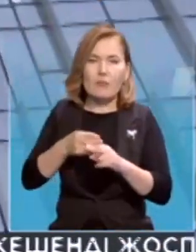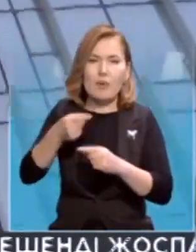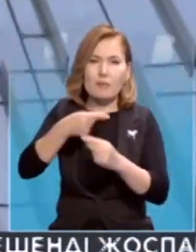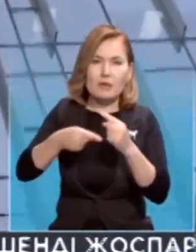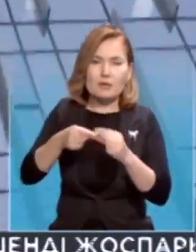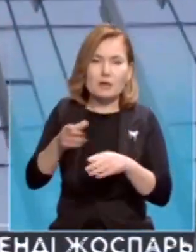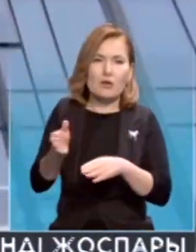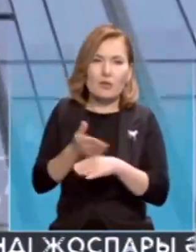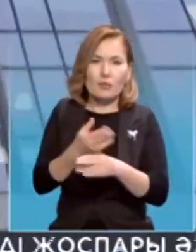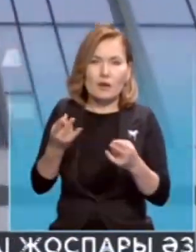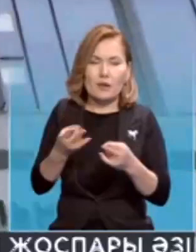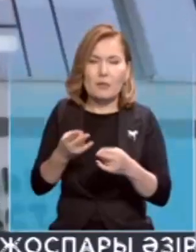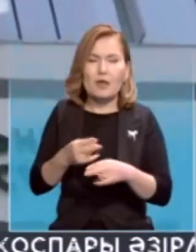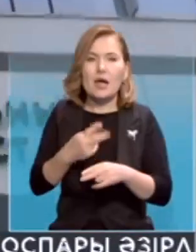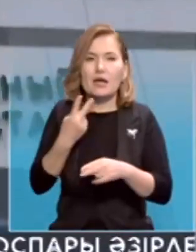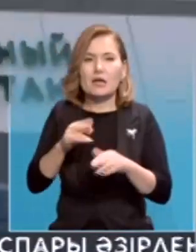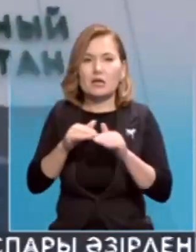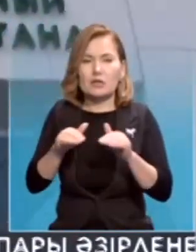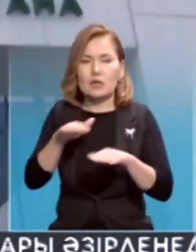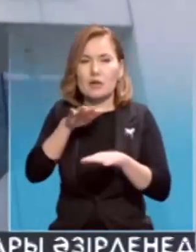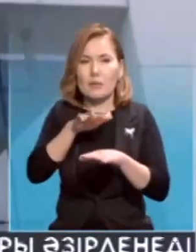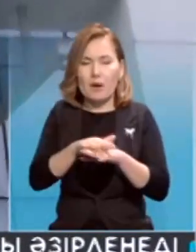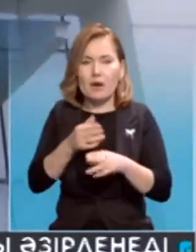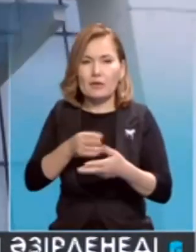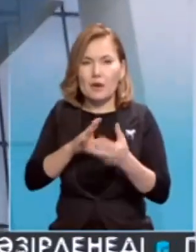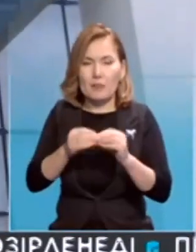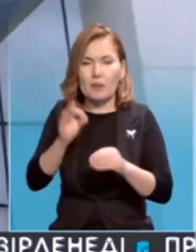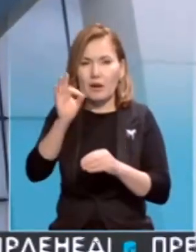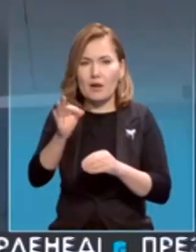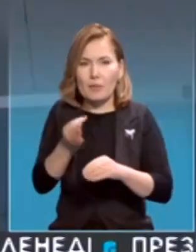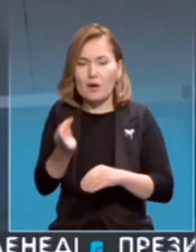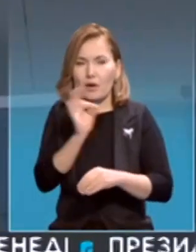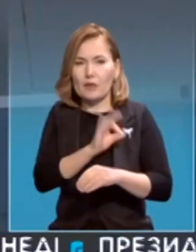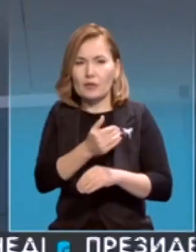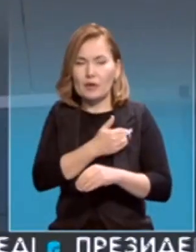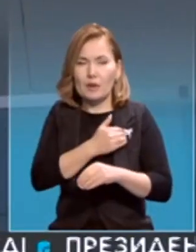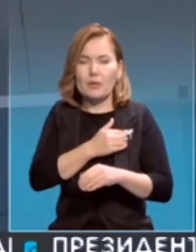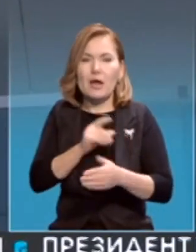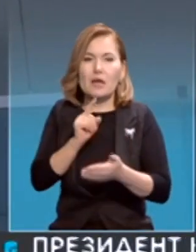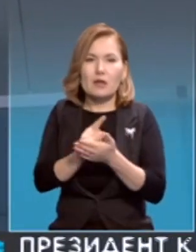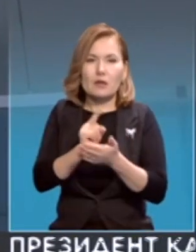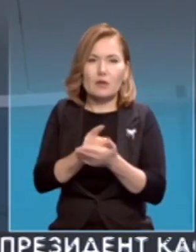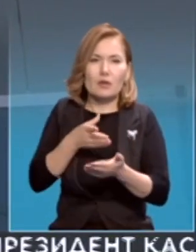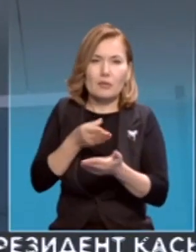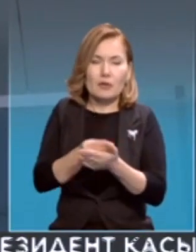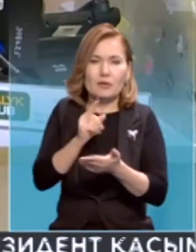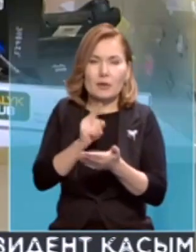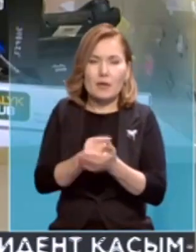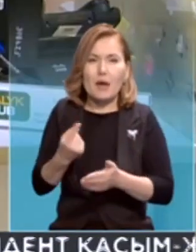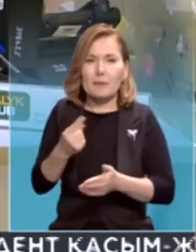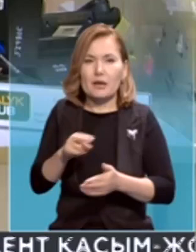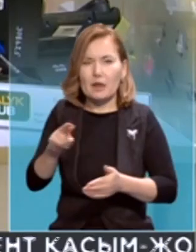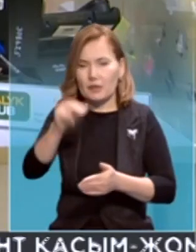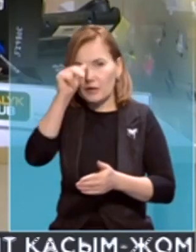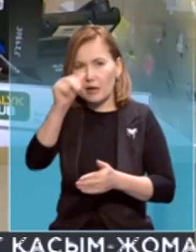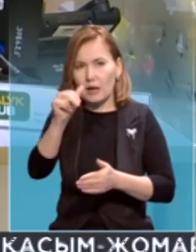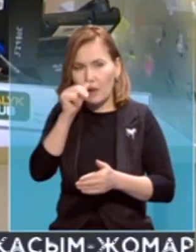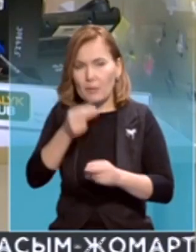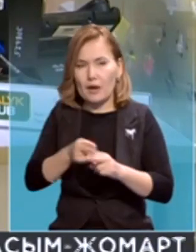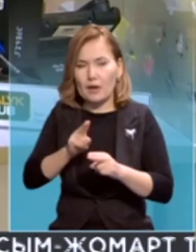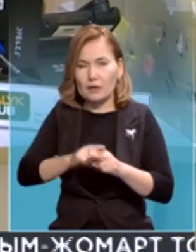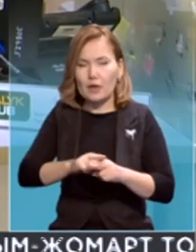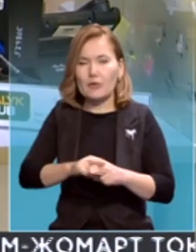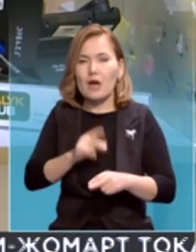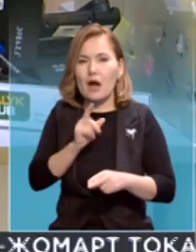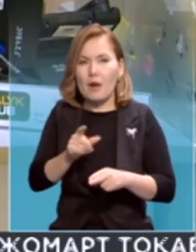былай екінші деңгейлі банктер ұлттық банк ноталары арқылы табыс тапқысы келсе, салық төлеуге міндеттеледі. Бірінші қаңтардан бастап жеке тұлғаларды